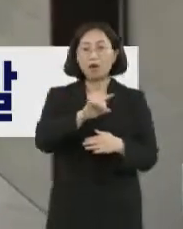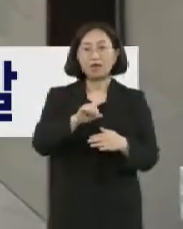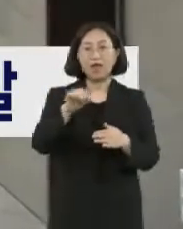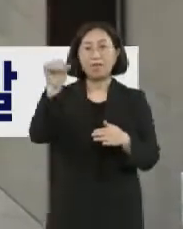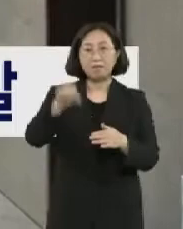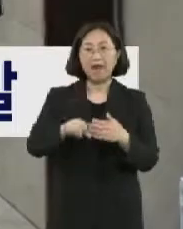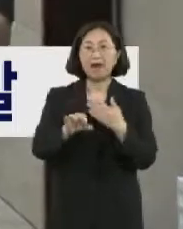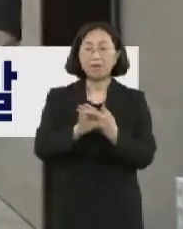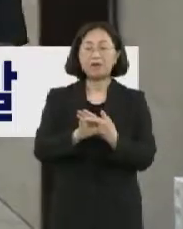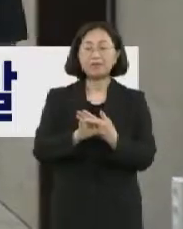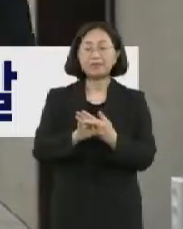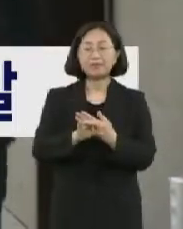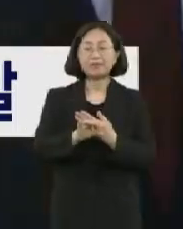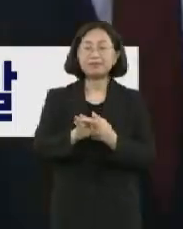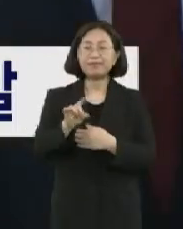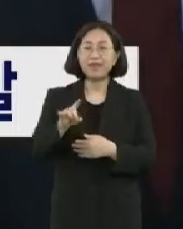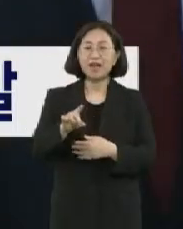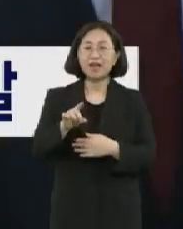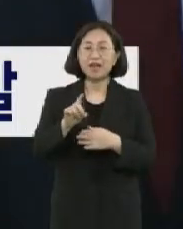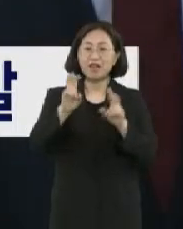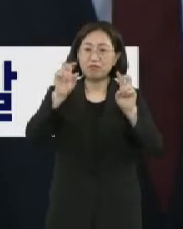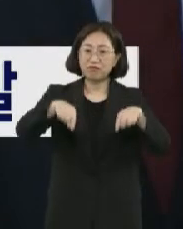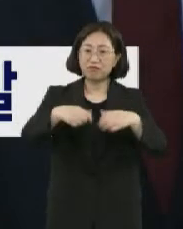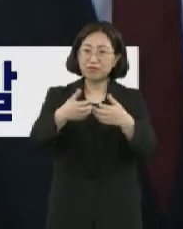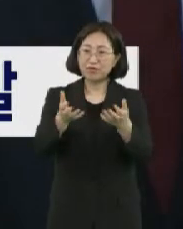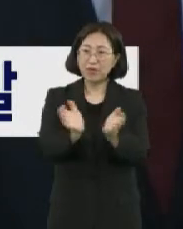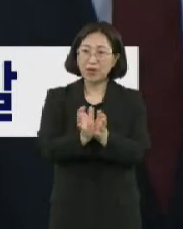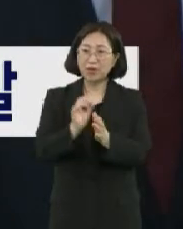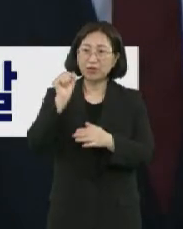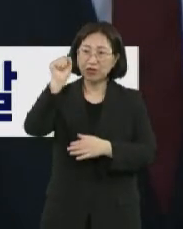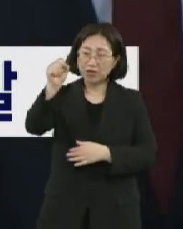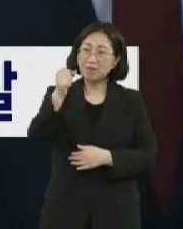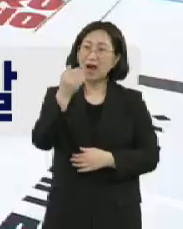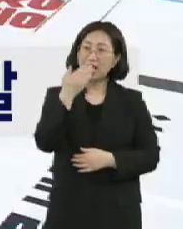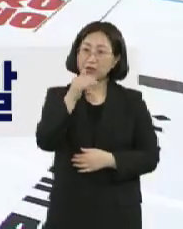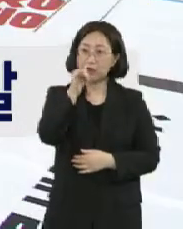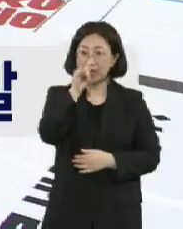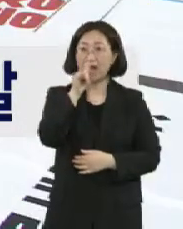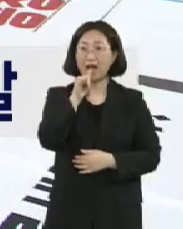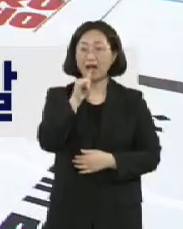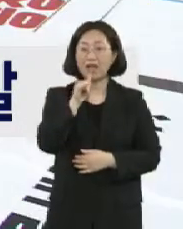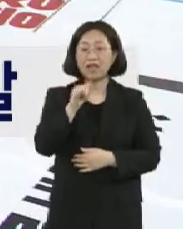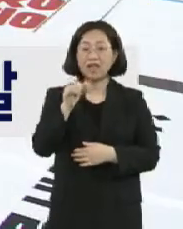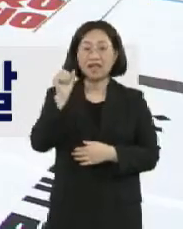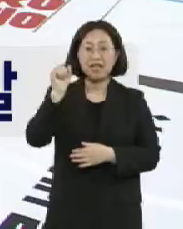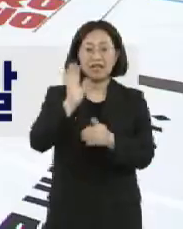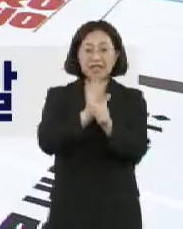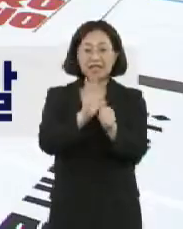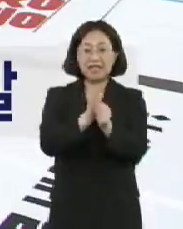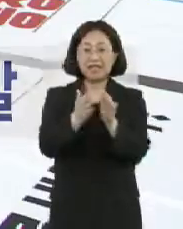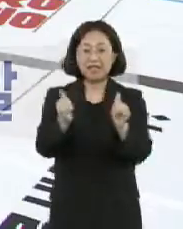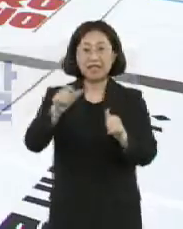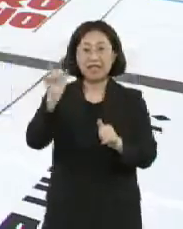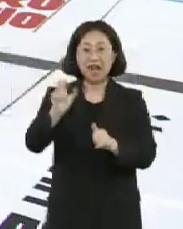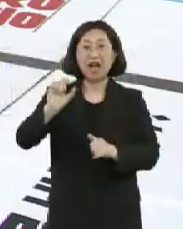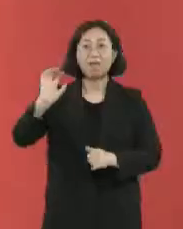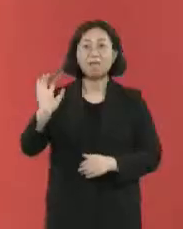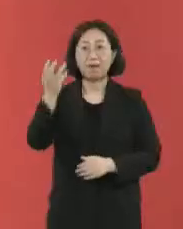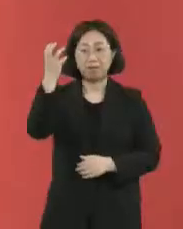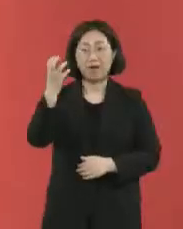결정을 내리겠다 는 뜻도 내비쳐 무소속 출마 가능성이 제기된 바 있고 지지자들의 강한 반발이 예상되고